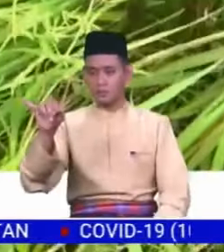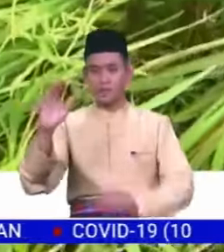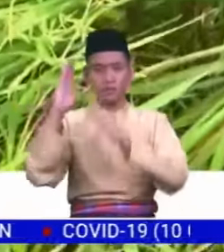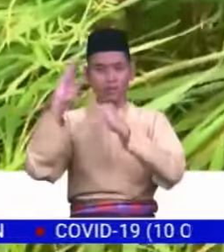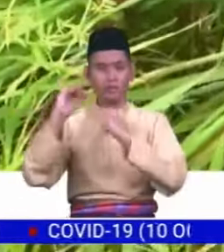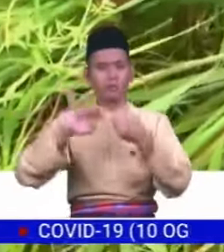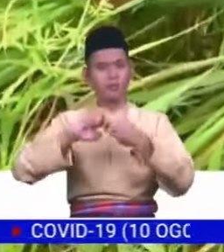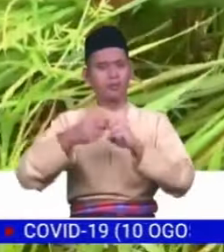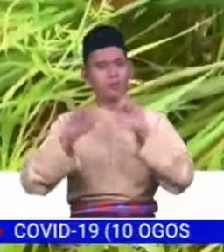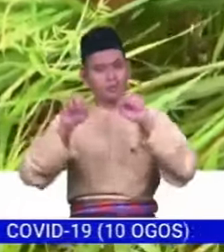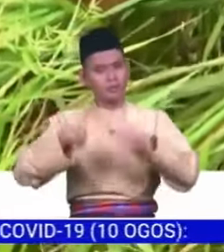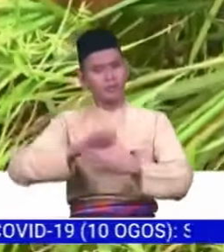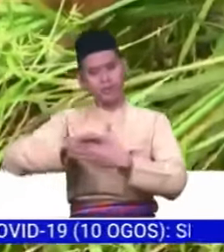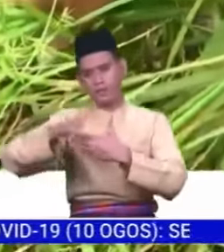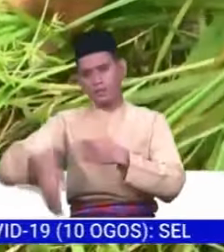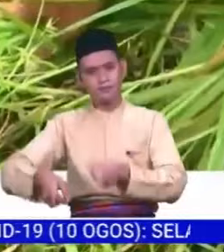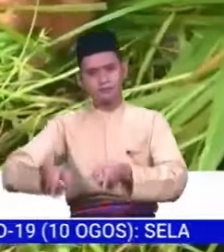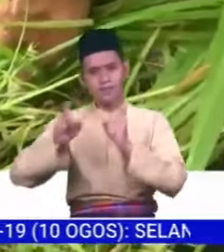segera